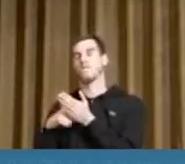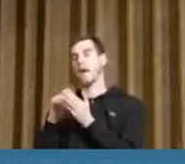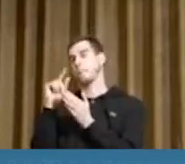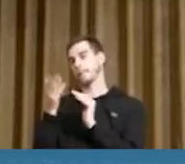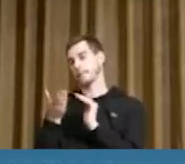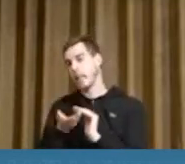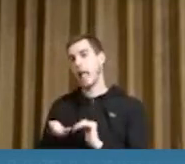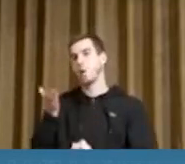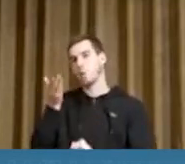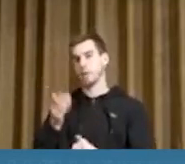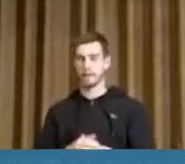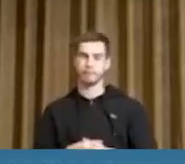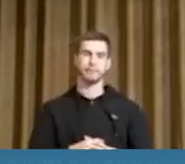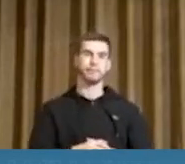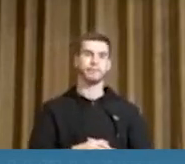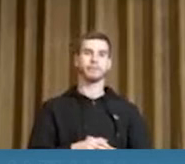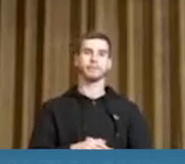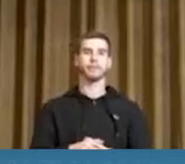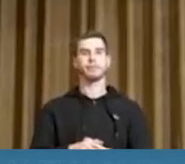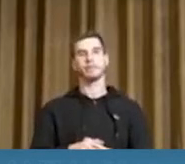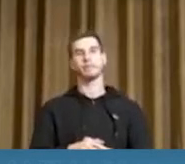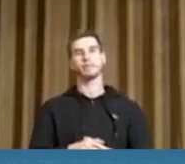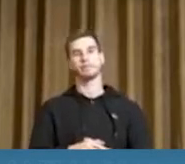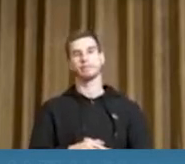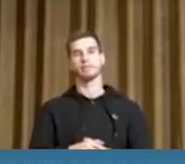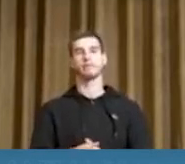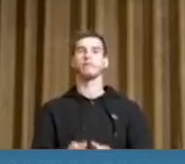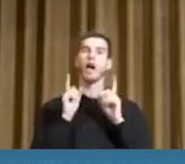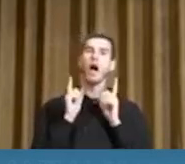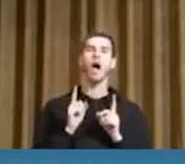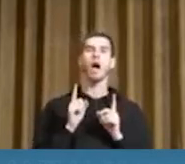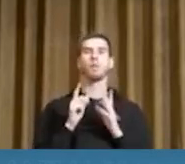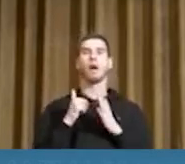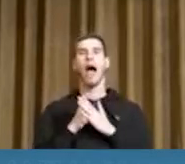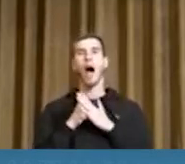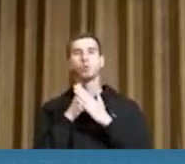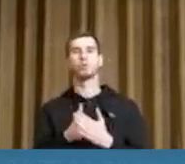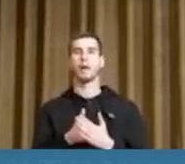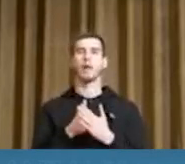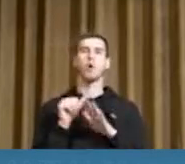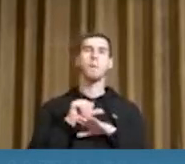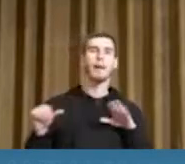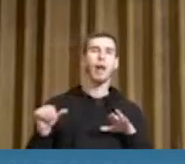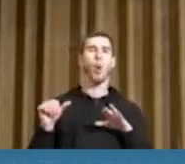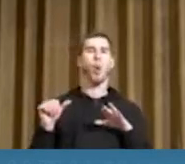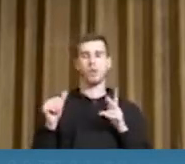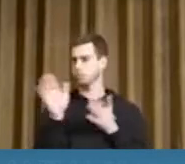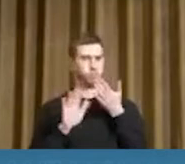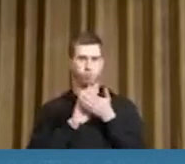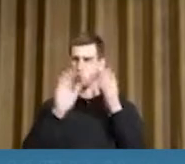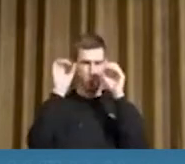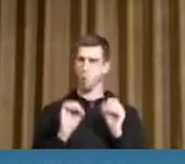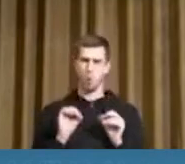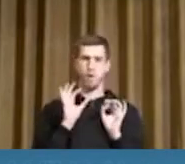sehen aber ansonsten keine wirklich ausgeprägten pathologischen Veränderungen. Wir sehen bei den Sportlern in beiden Gruppen,